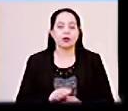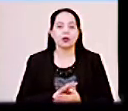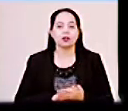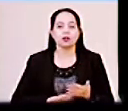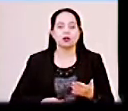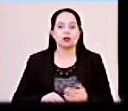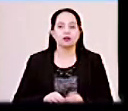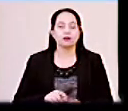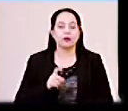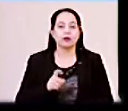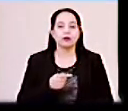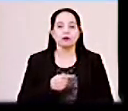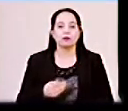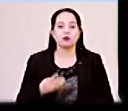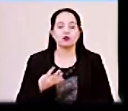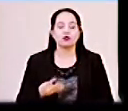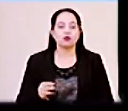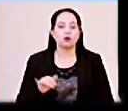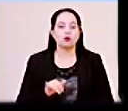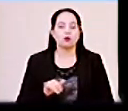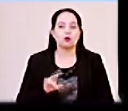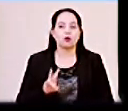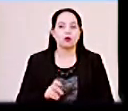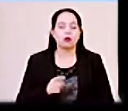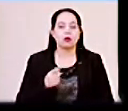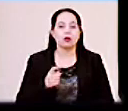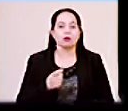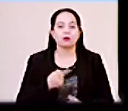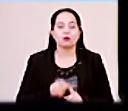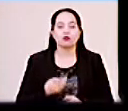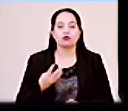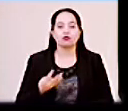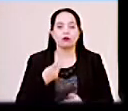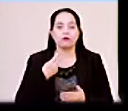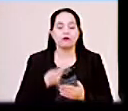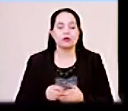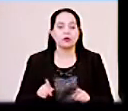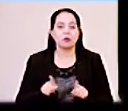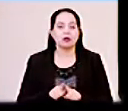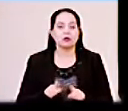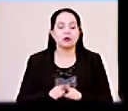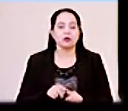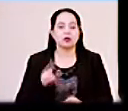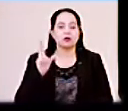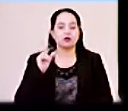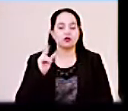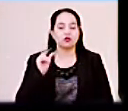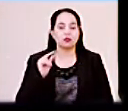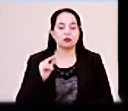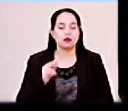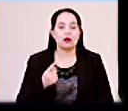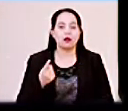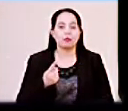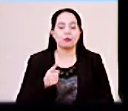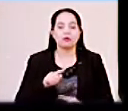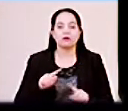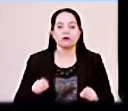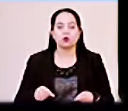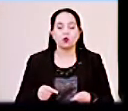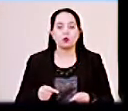Дальше. X минус 4 умноженное на x плюс 4. Видим одинаковые числа. В первой